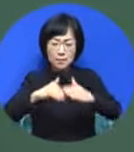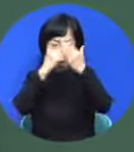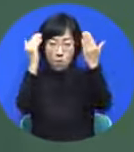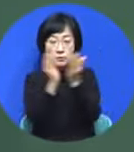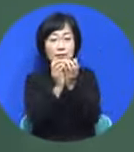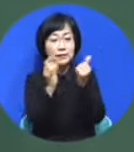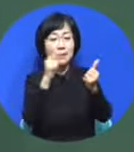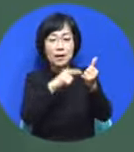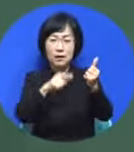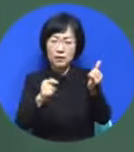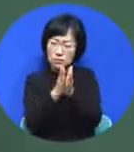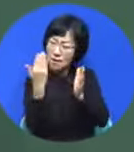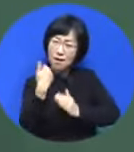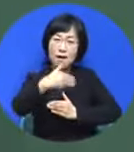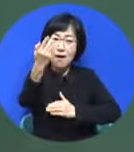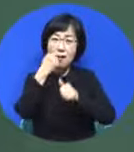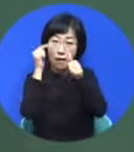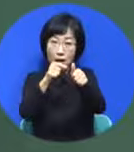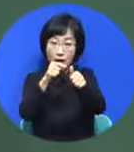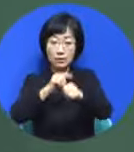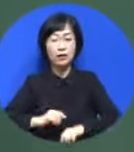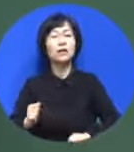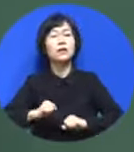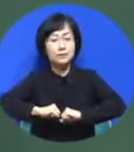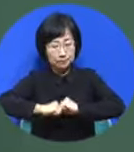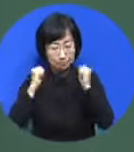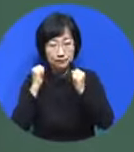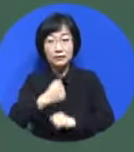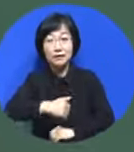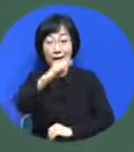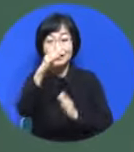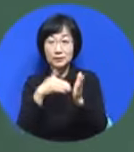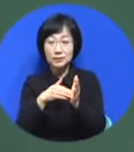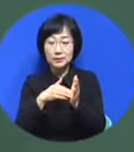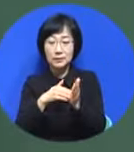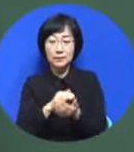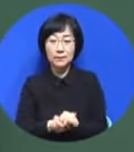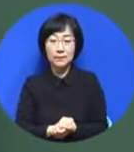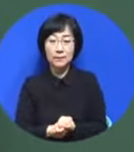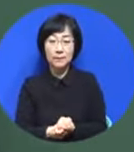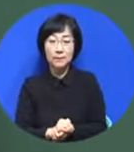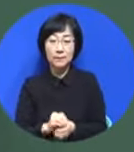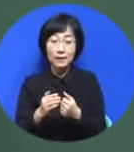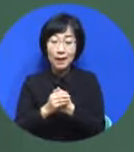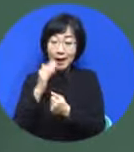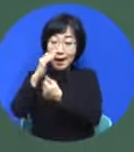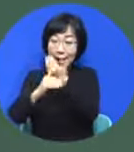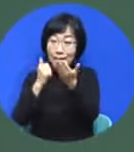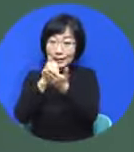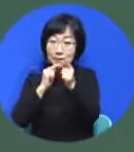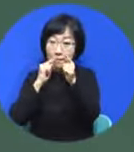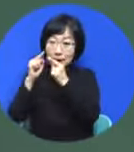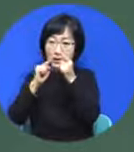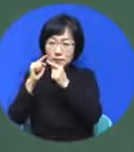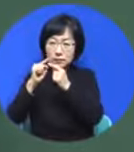but how could he say, go to the ends of the earth? 그래서 이 말씀은 지금도 성취되고 있는